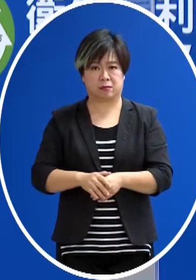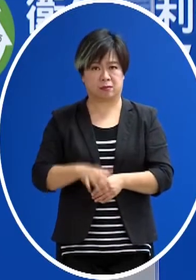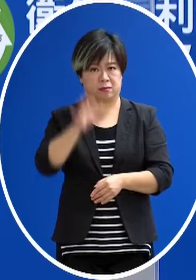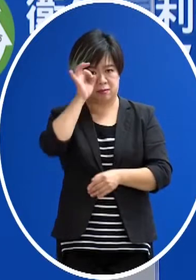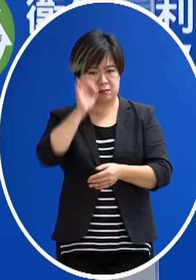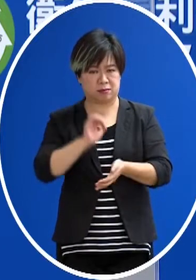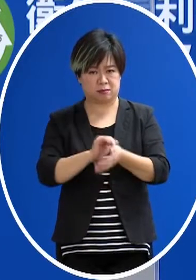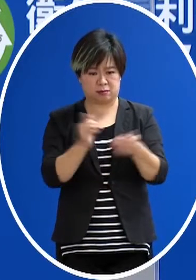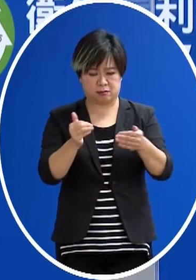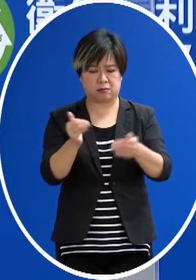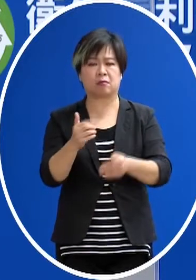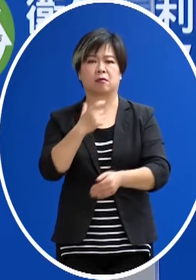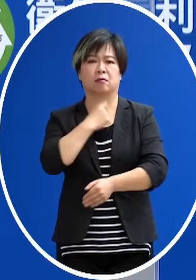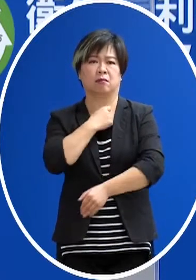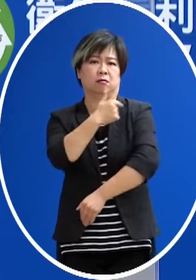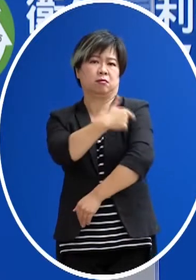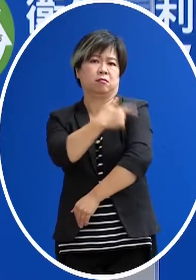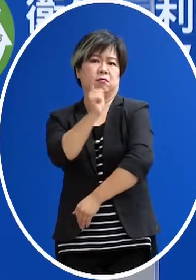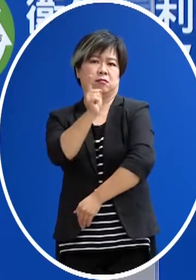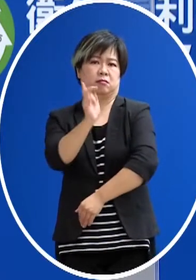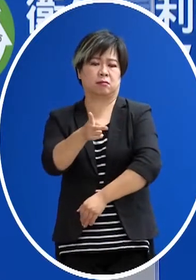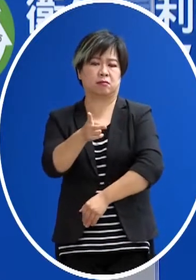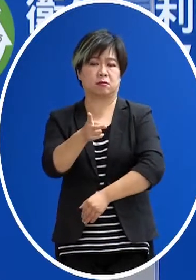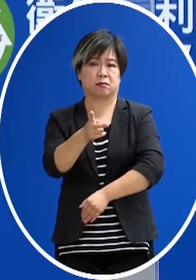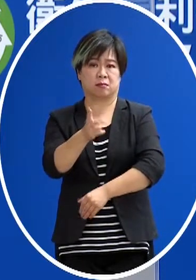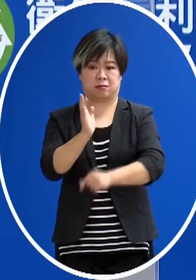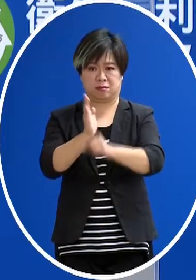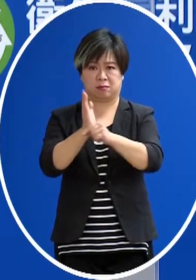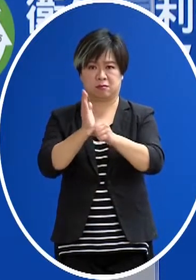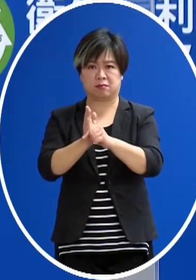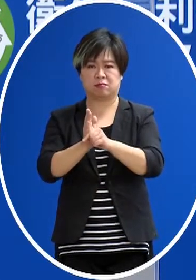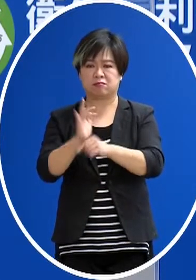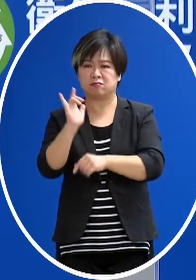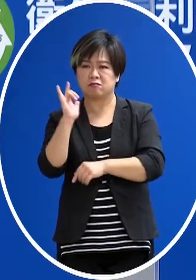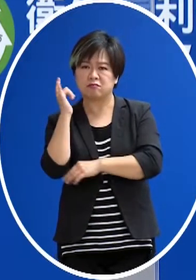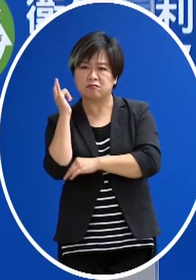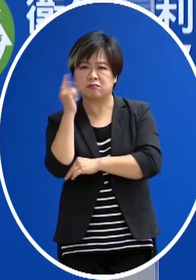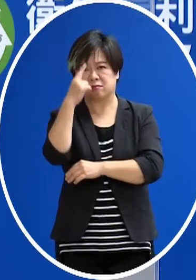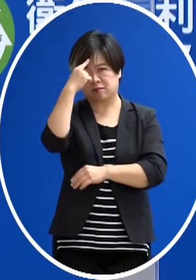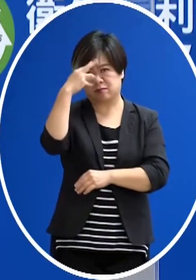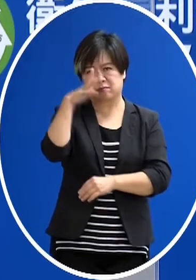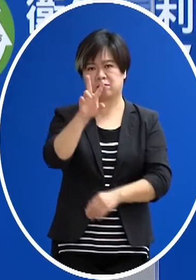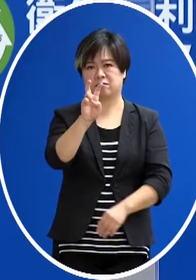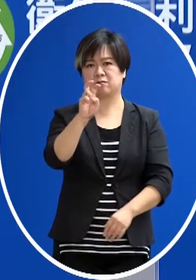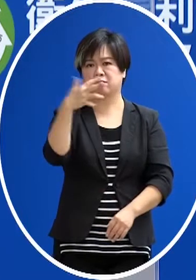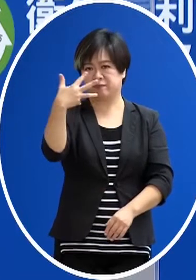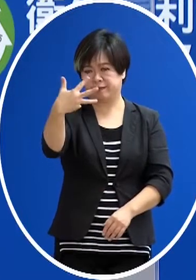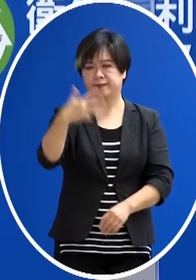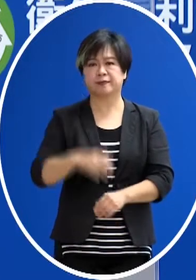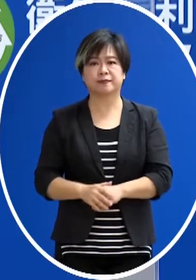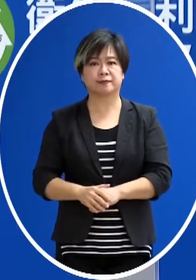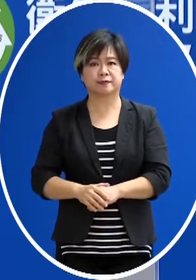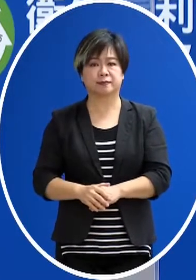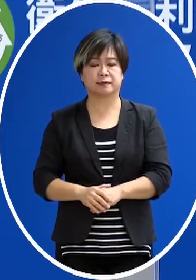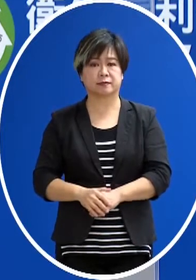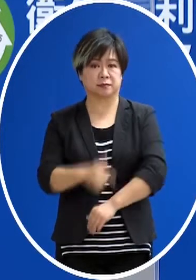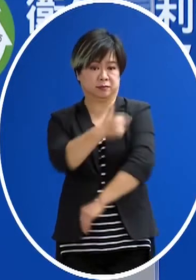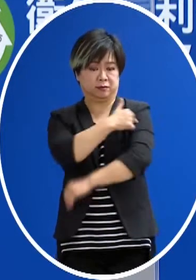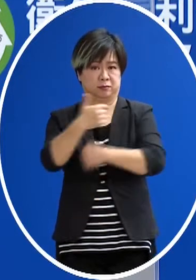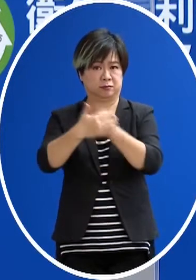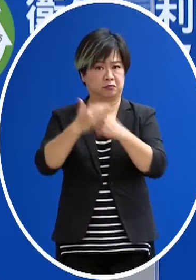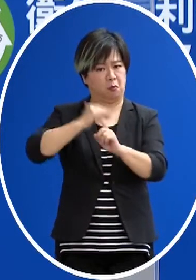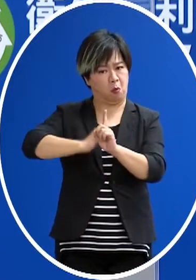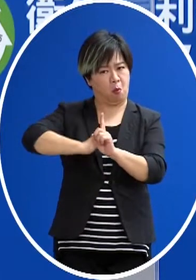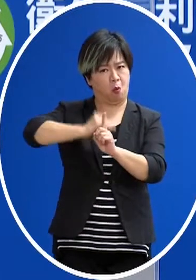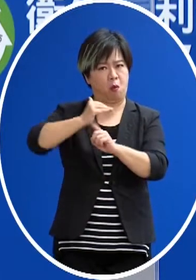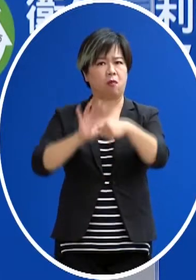每人需打2剂，那2剂隔离的时，间隔的时间28天。那疫苗的保护效力可以达